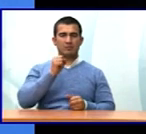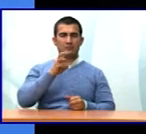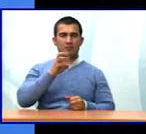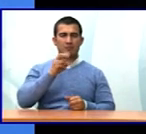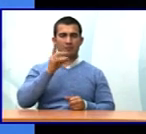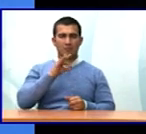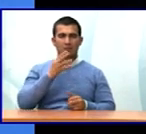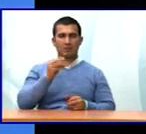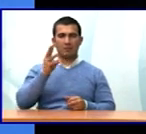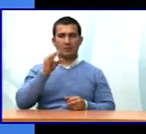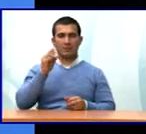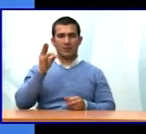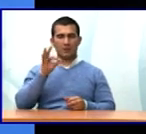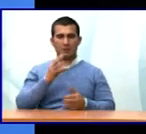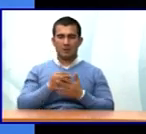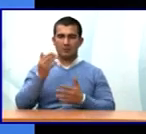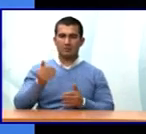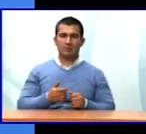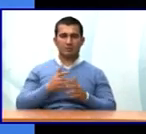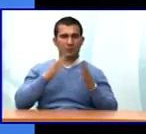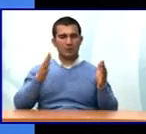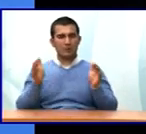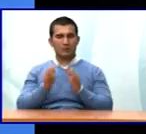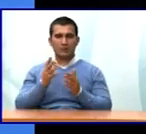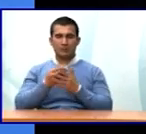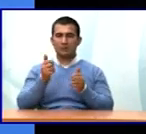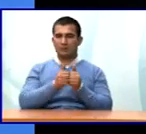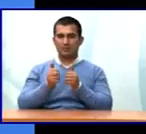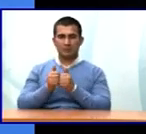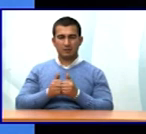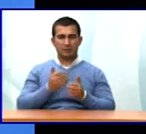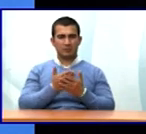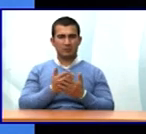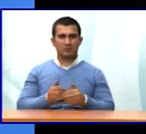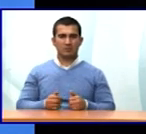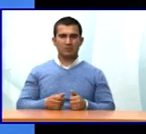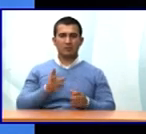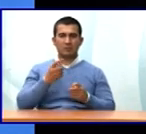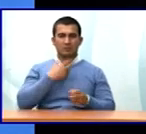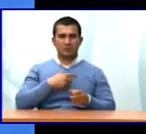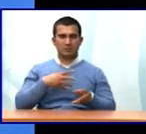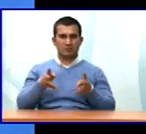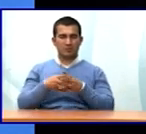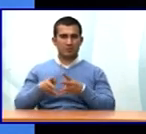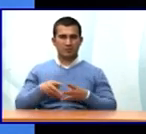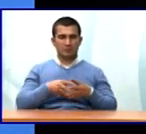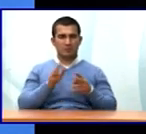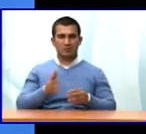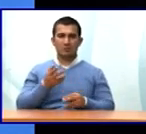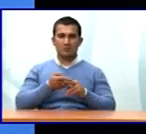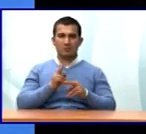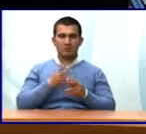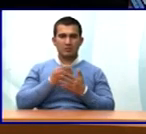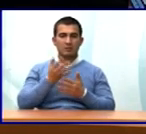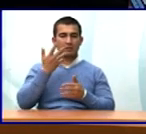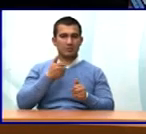mikro elementlardan tashkil topgan ionlar bilan o'zlashtirib boriladi. Ana endi biz